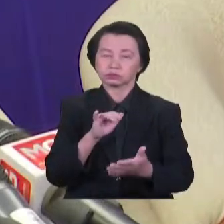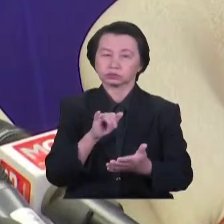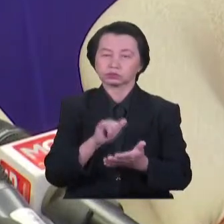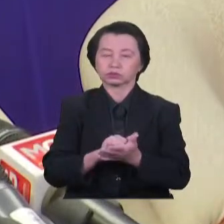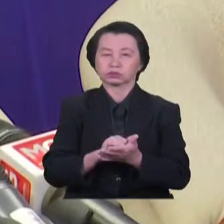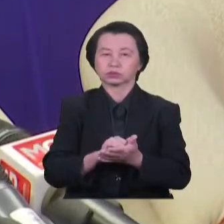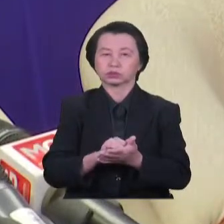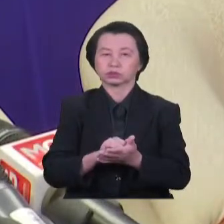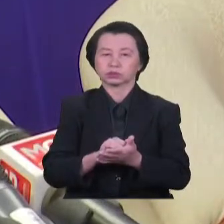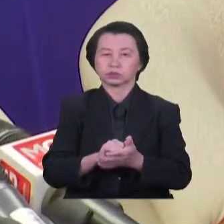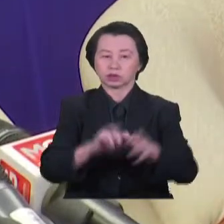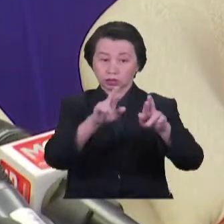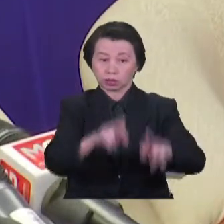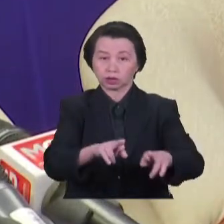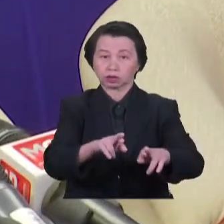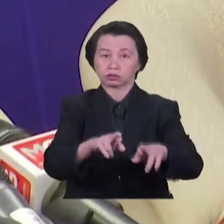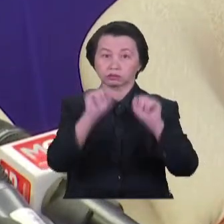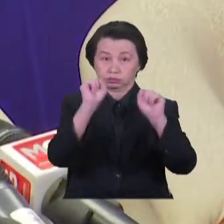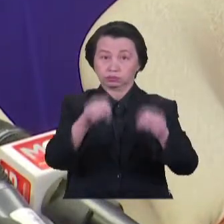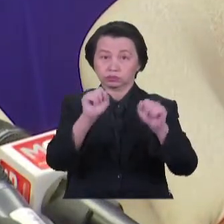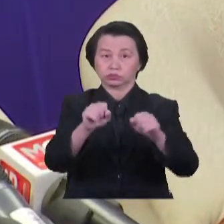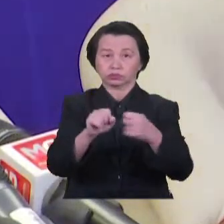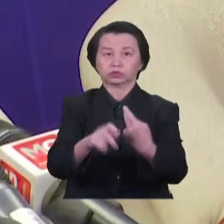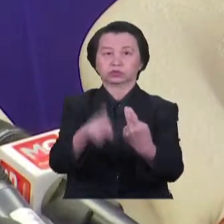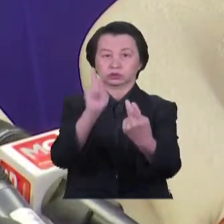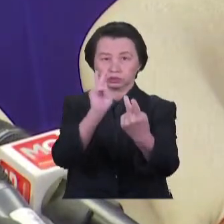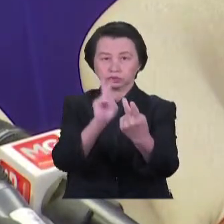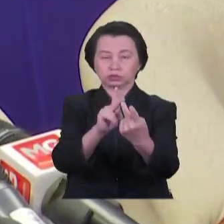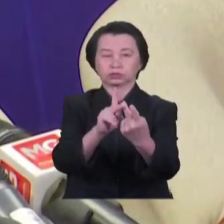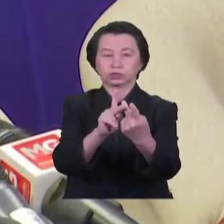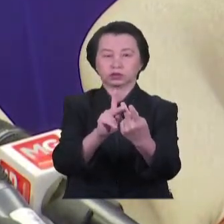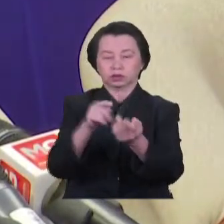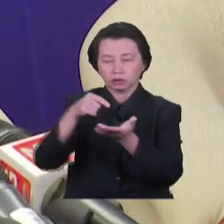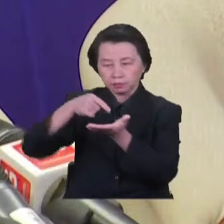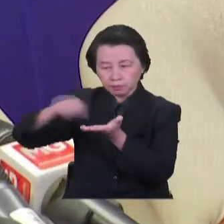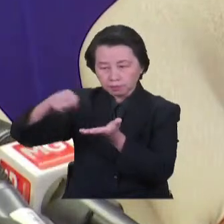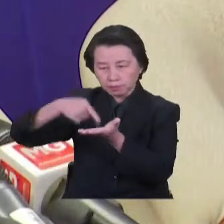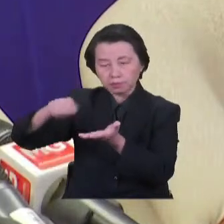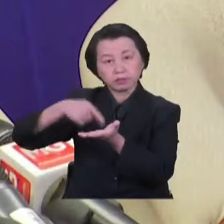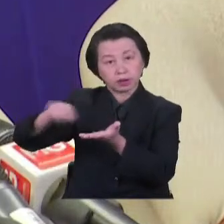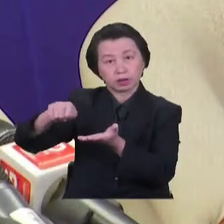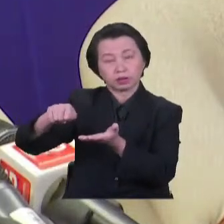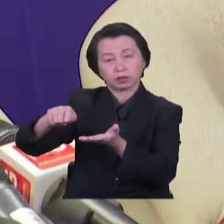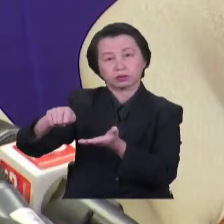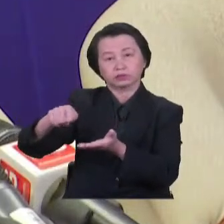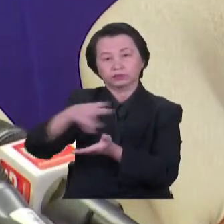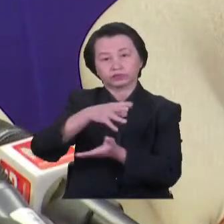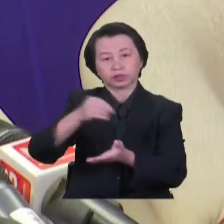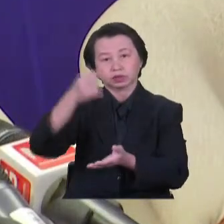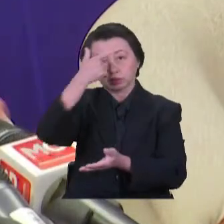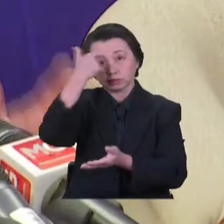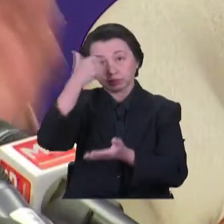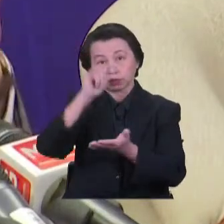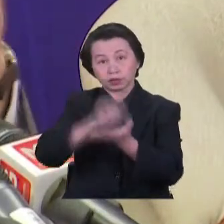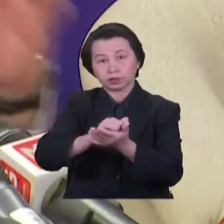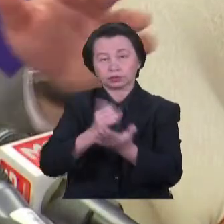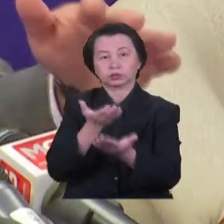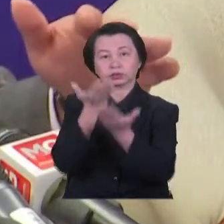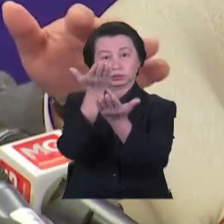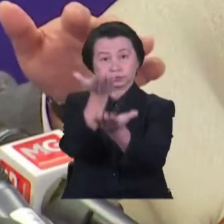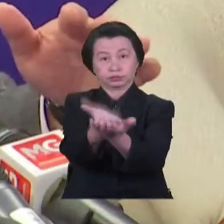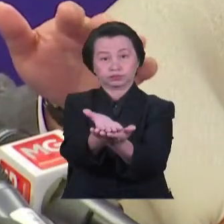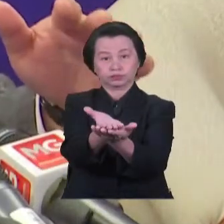pengguna bolehlah menyesuaikan apa perbelanjaan, dan sebab itu cadangan